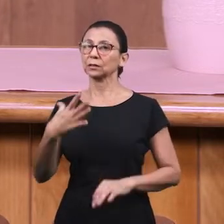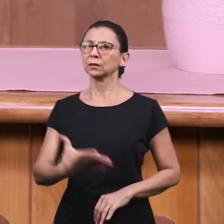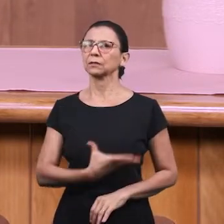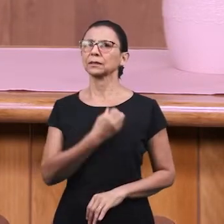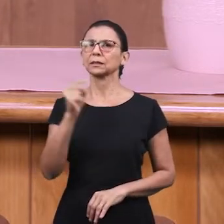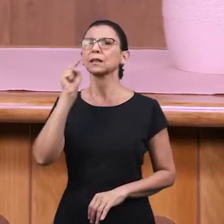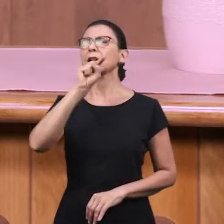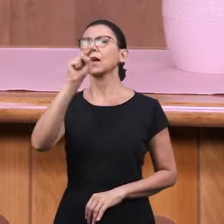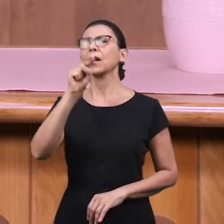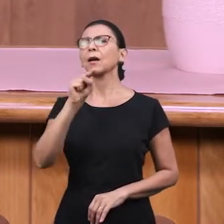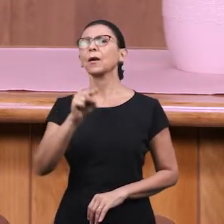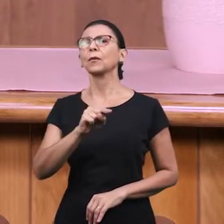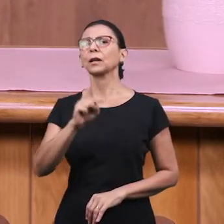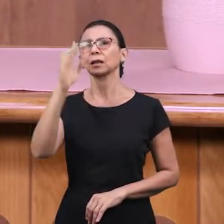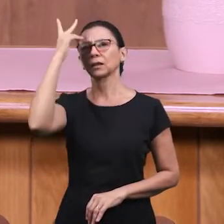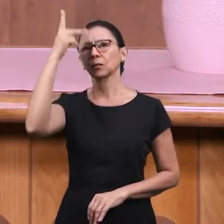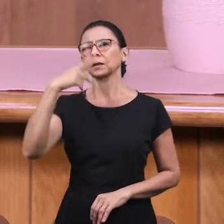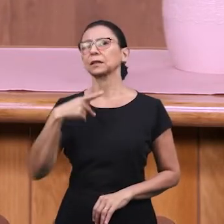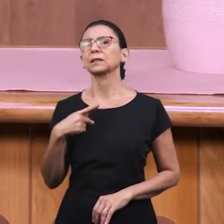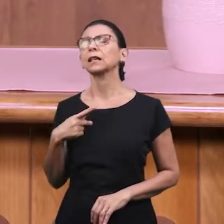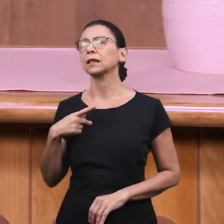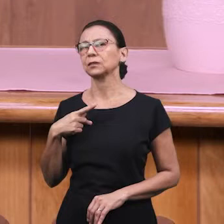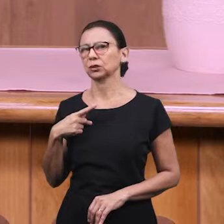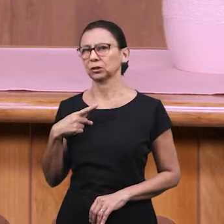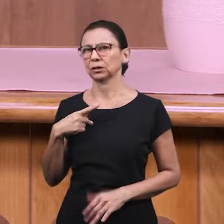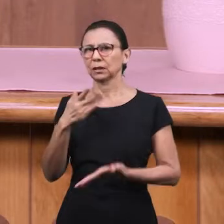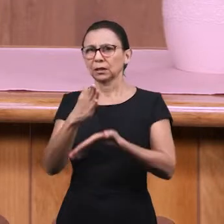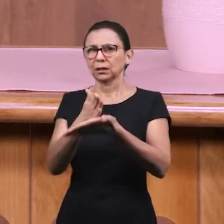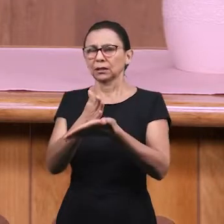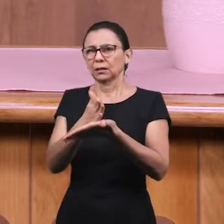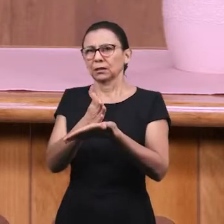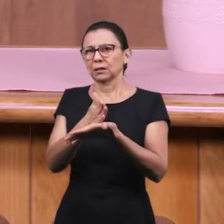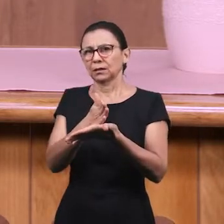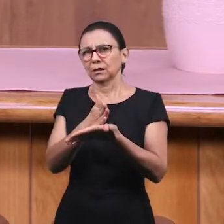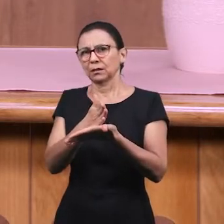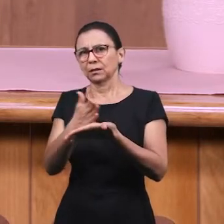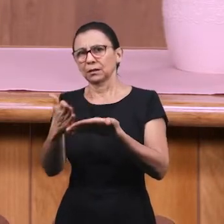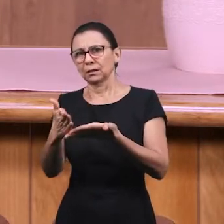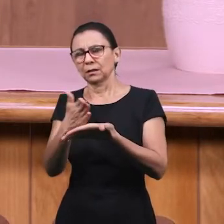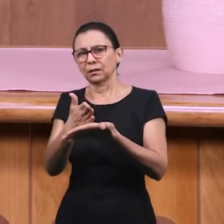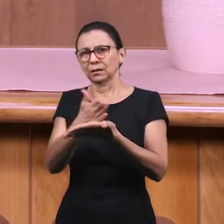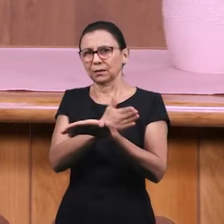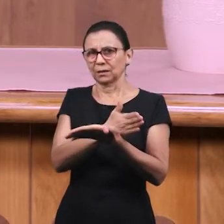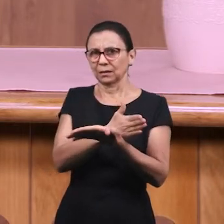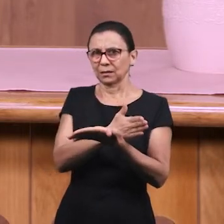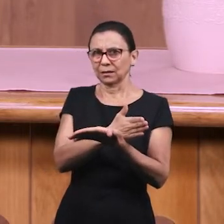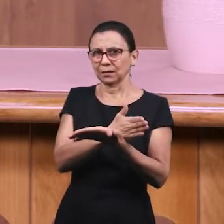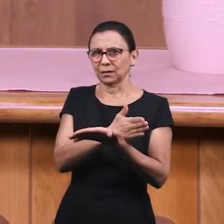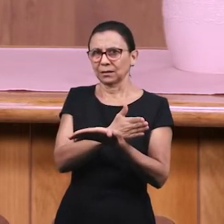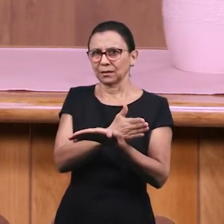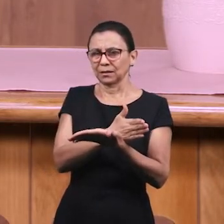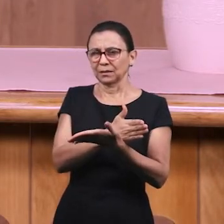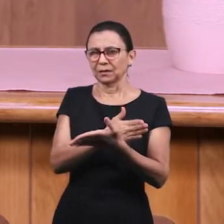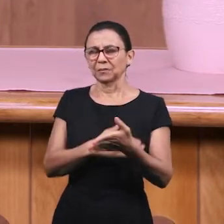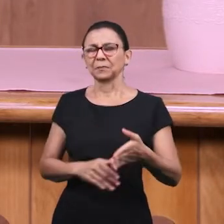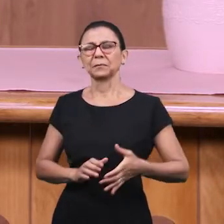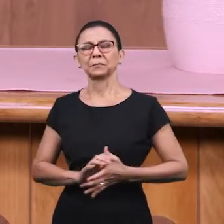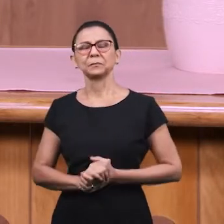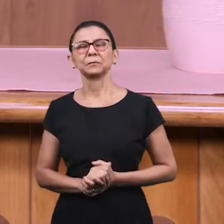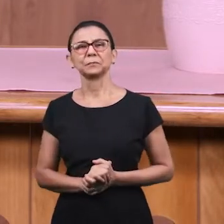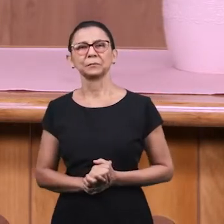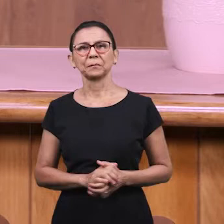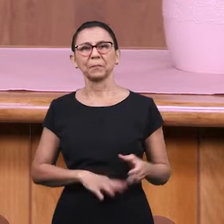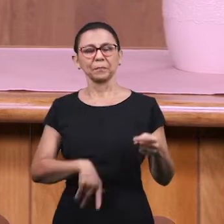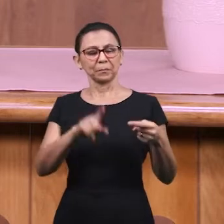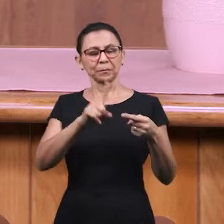жизни человека? Спасение разделяется вначале на два момента. Каких? Первый